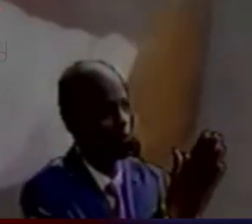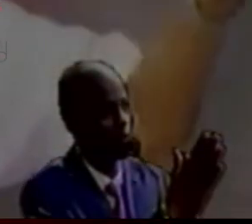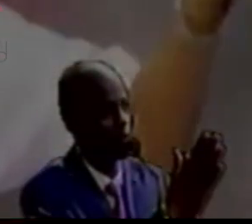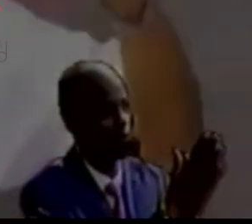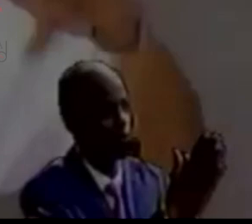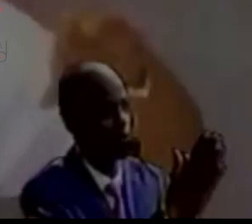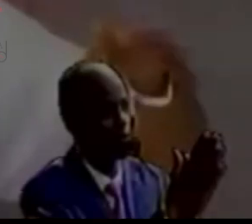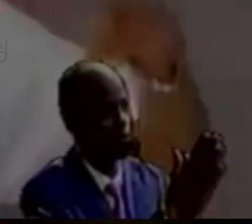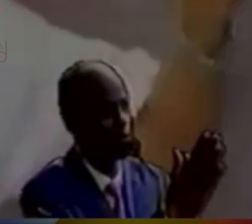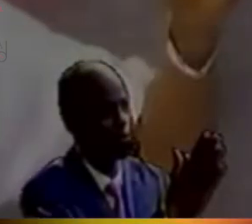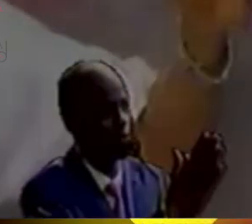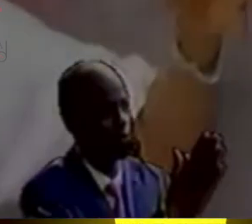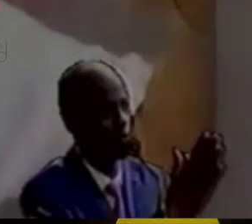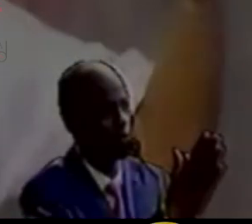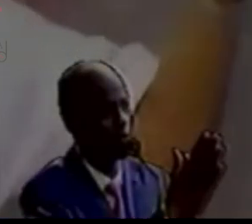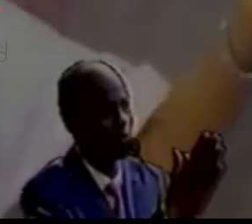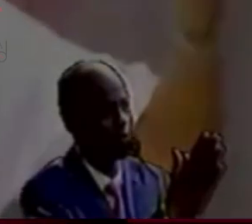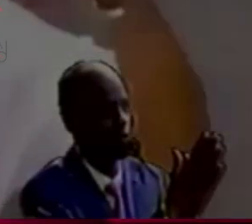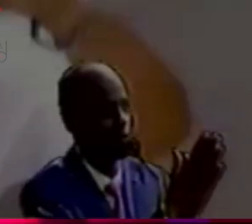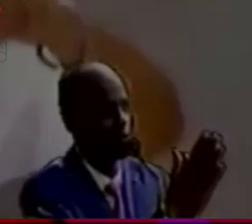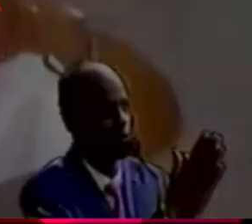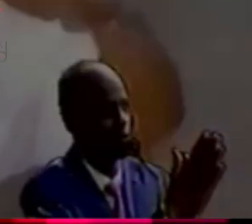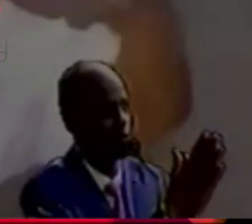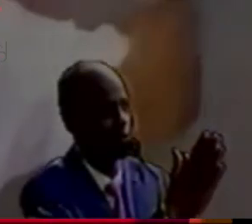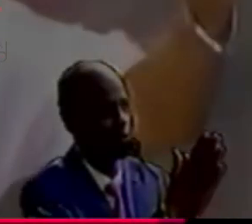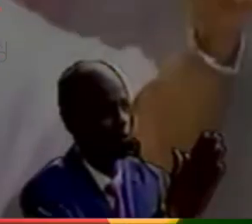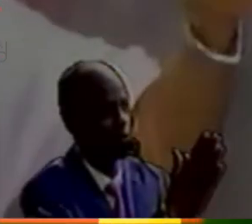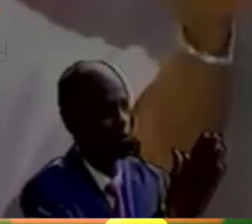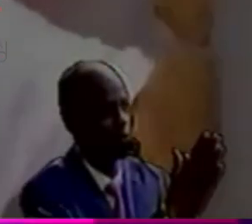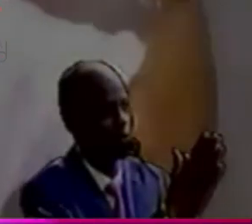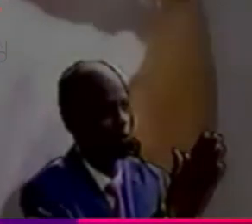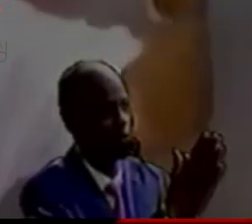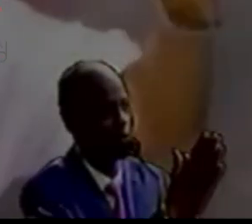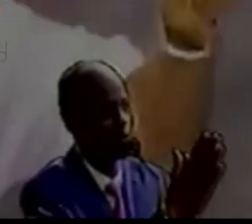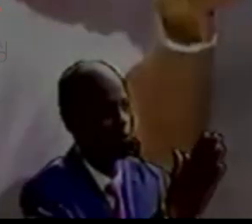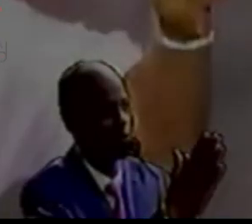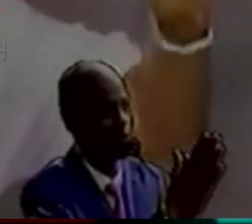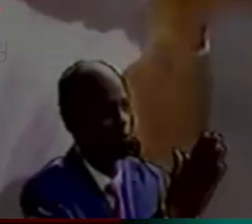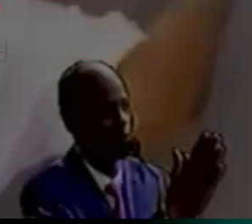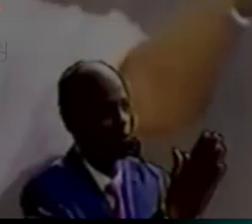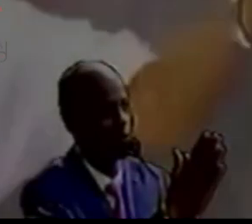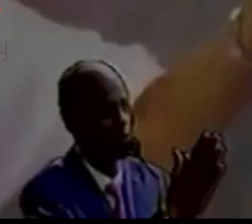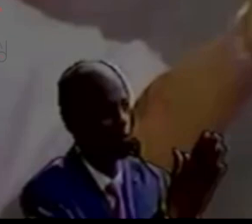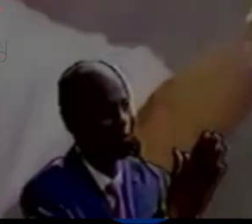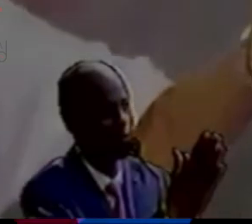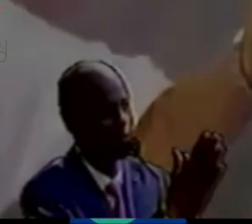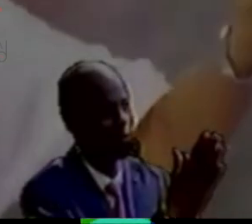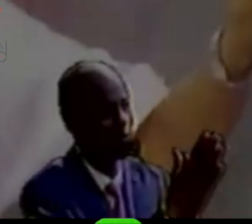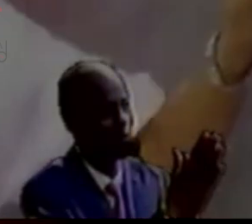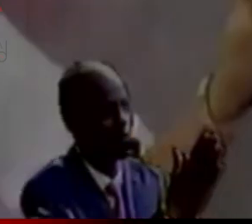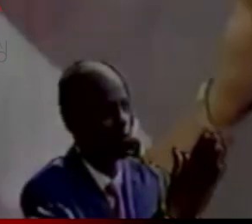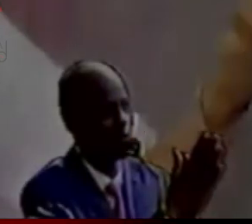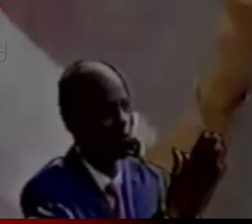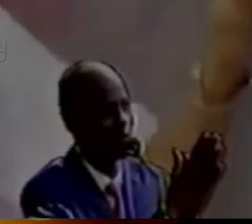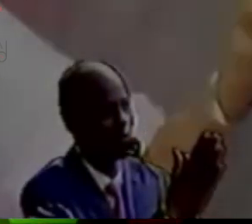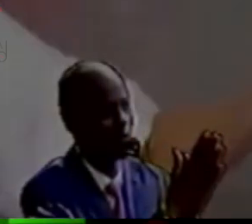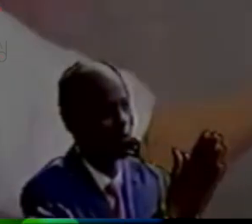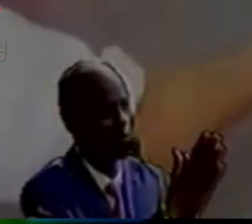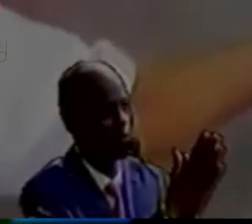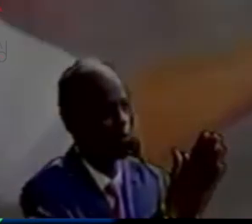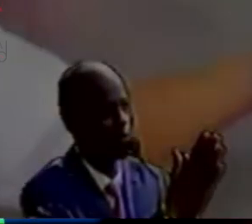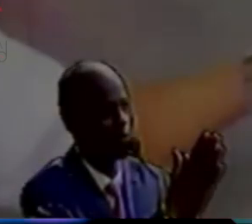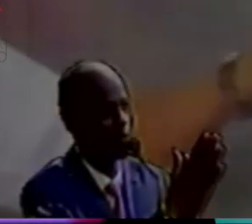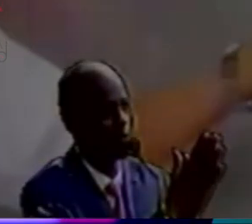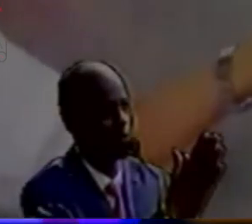aller à clous, 40 000 clous et bois. pour que le monde soit capable de jouer en répit,